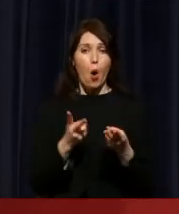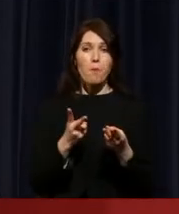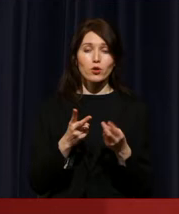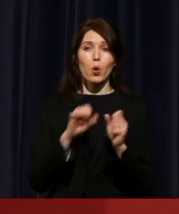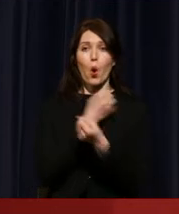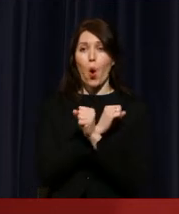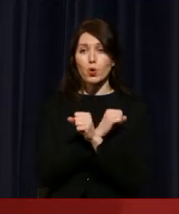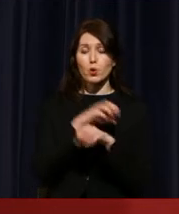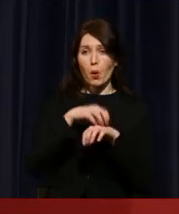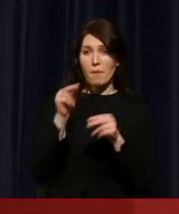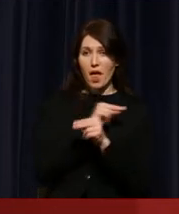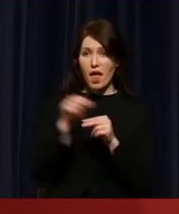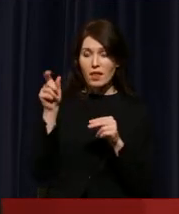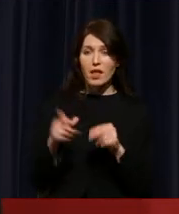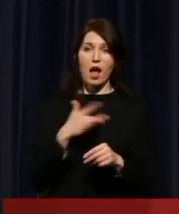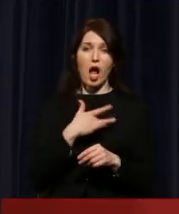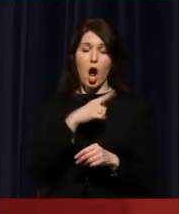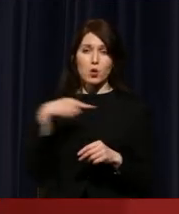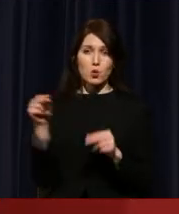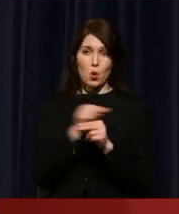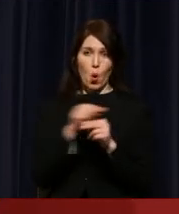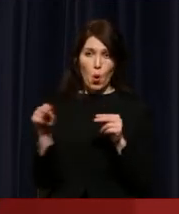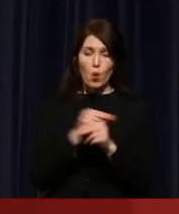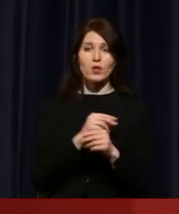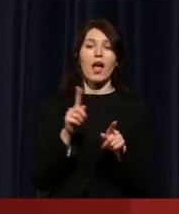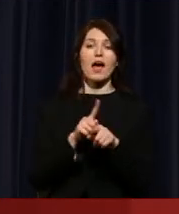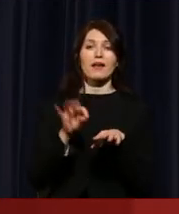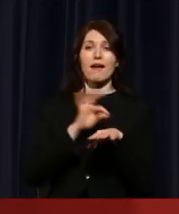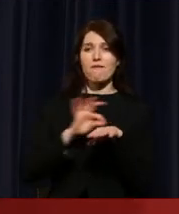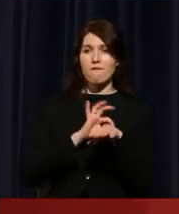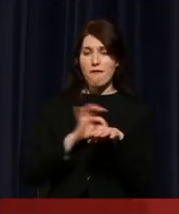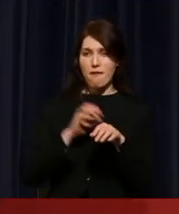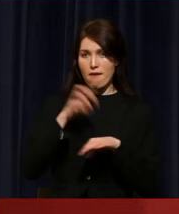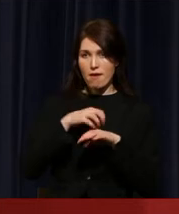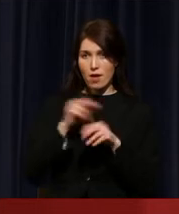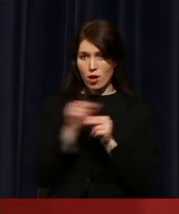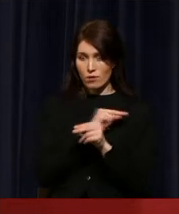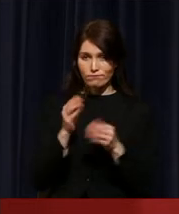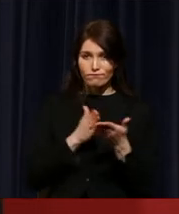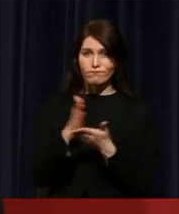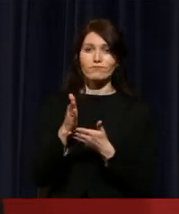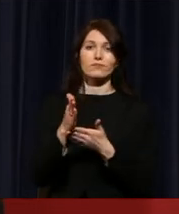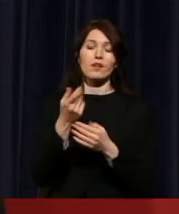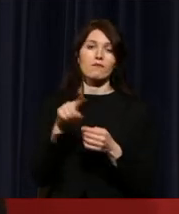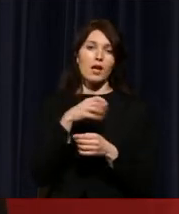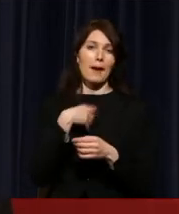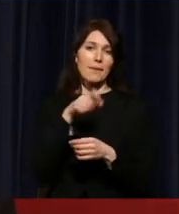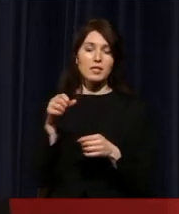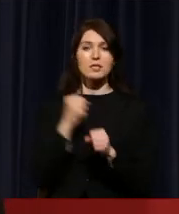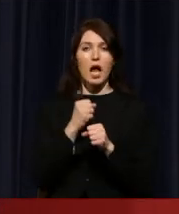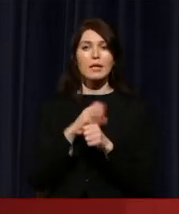ortopēdija, kardioloģija, tad ir ļoti daudz šie novirzieni, arī neiroloģija. Strādā vairāk ar pacientiem